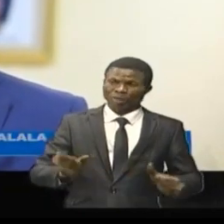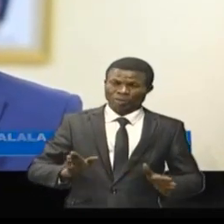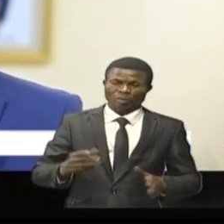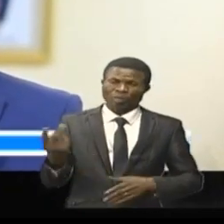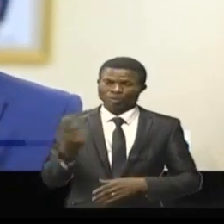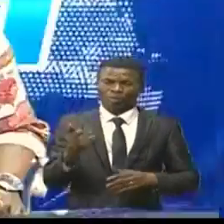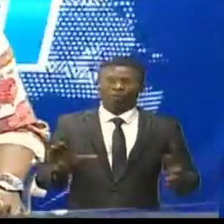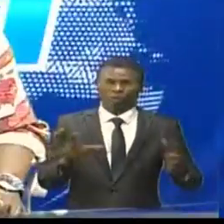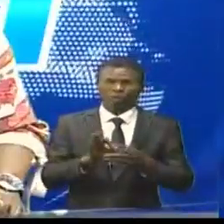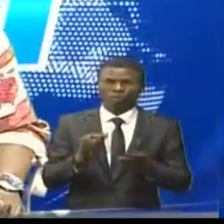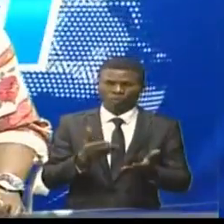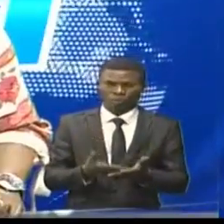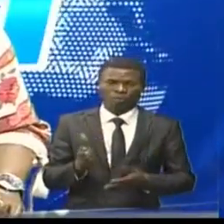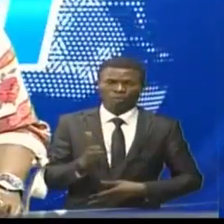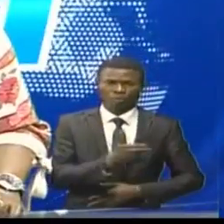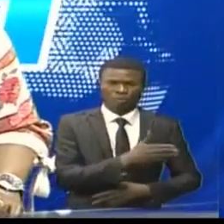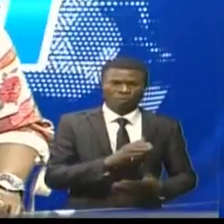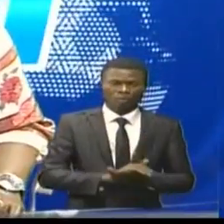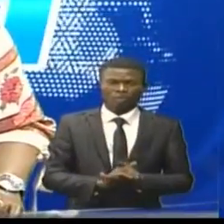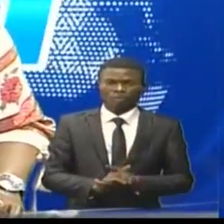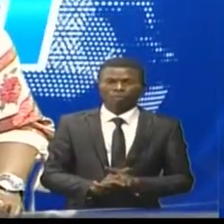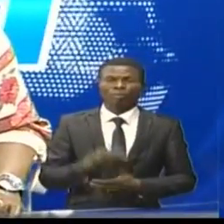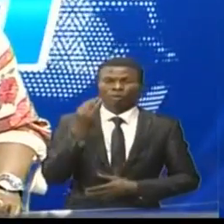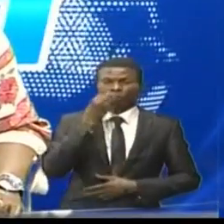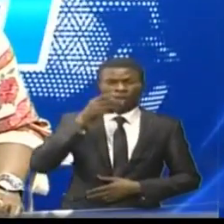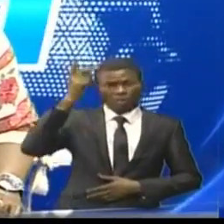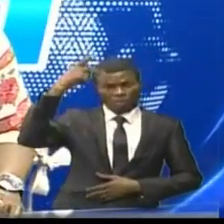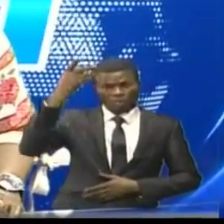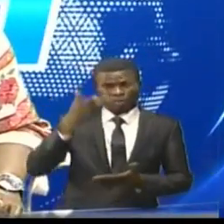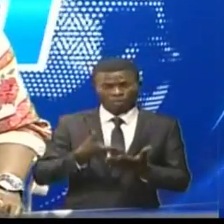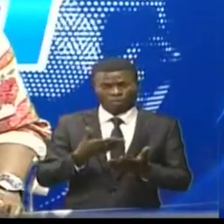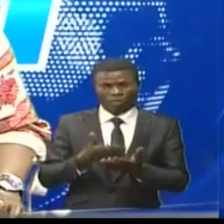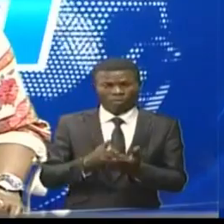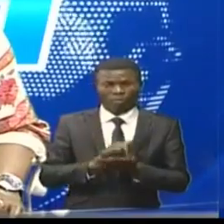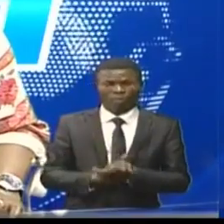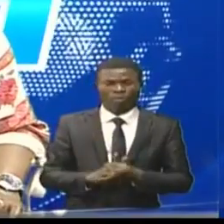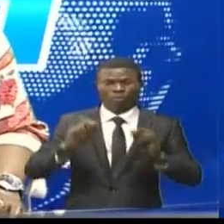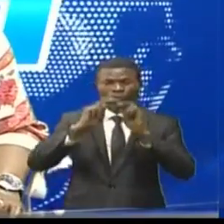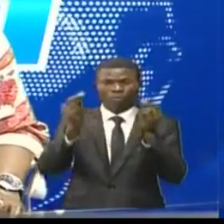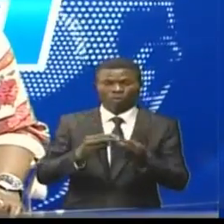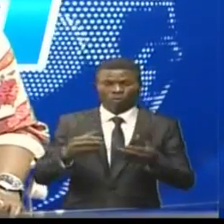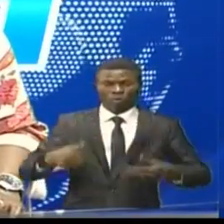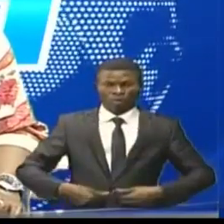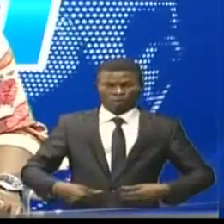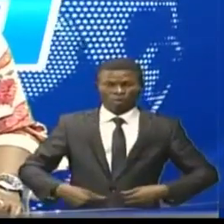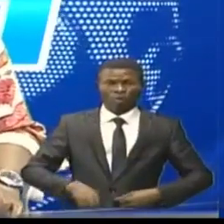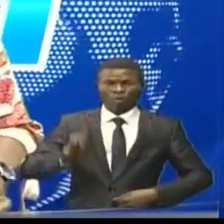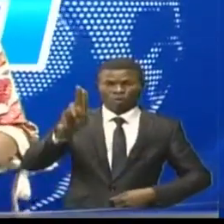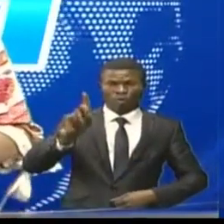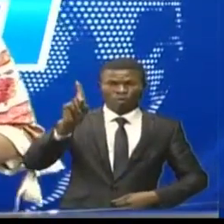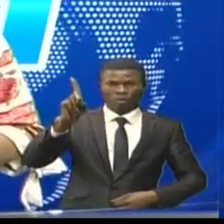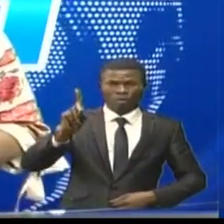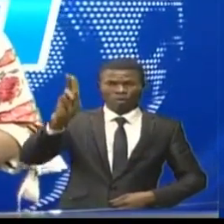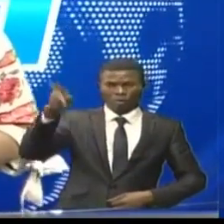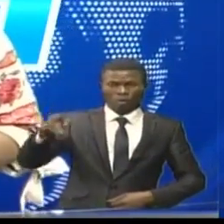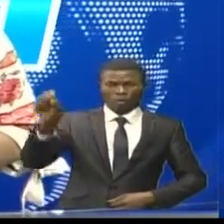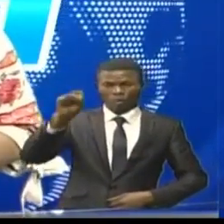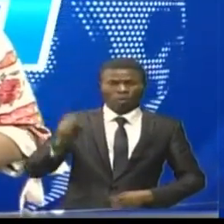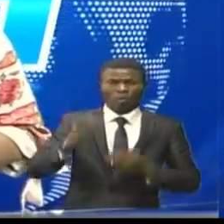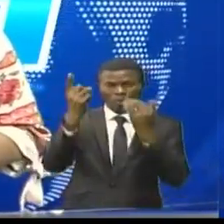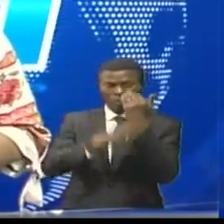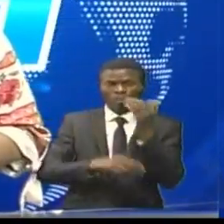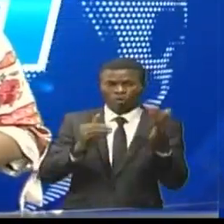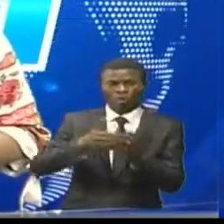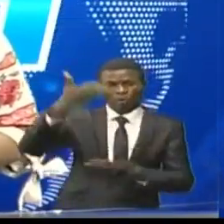peuples. Un mot de politique dans ce journal, la Ligue des jeunes de l'UDPS en appelle aux actions, aux sanctions contre le